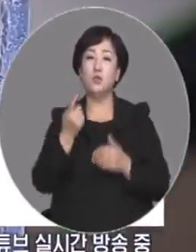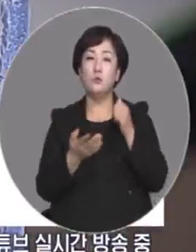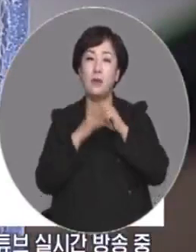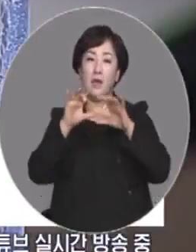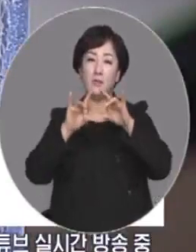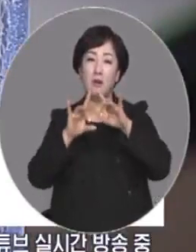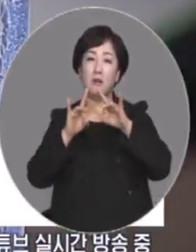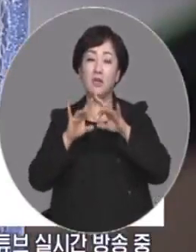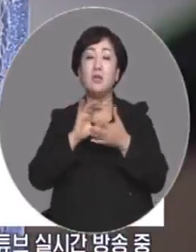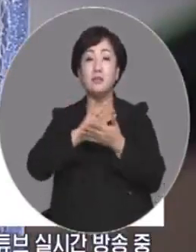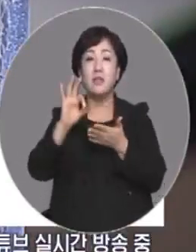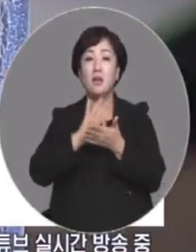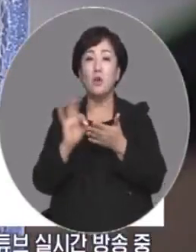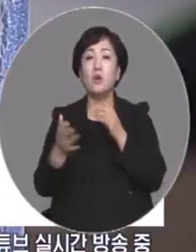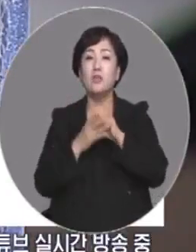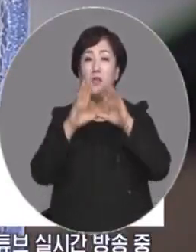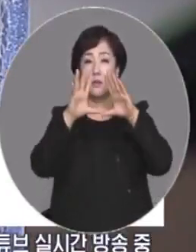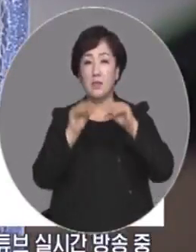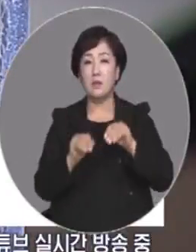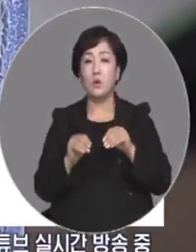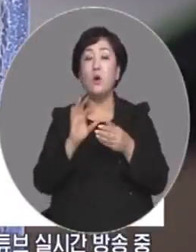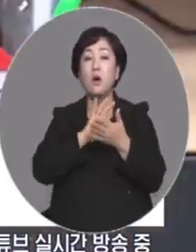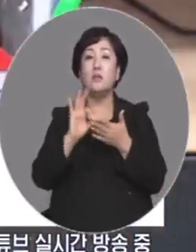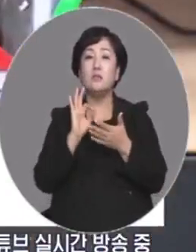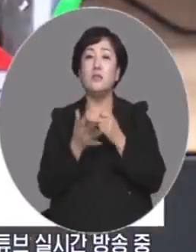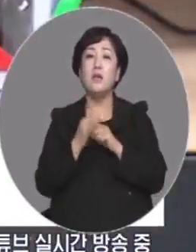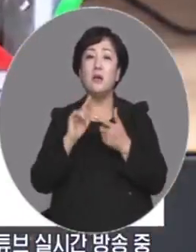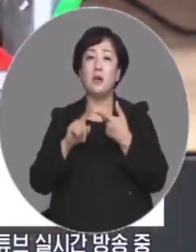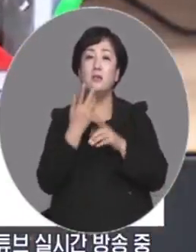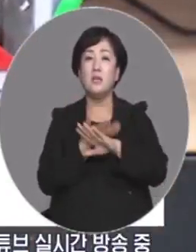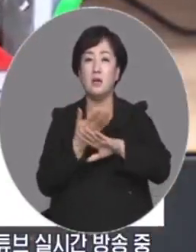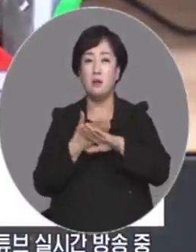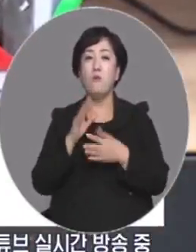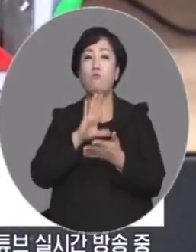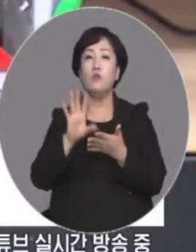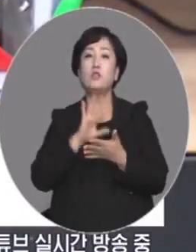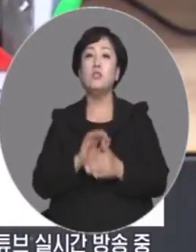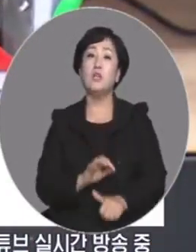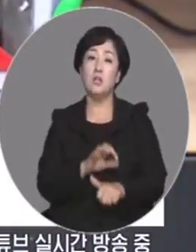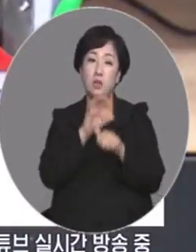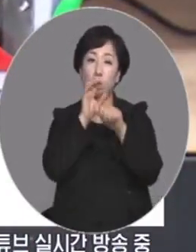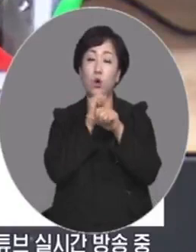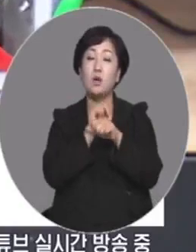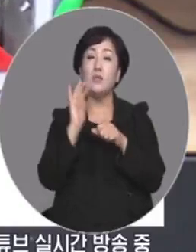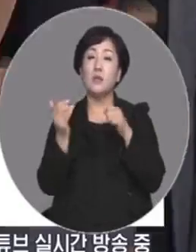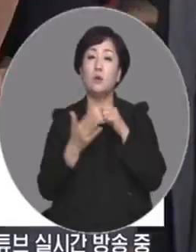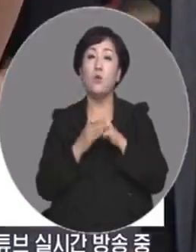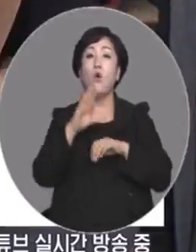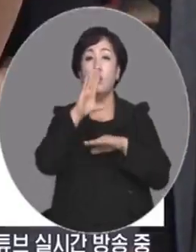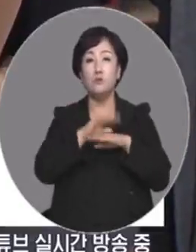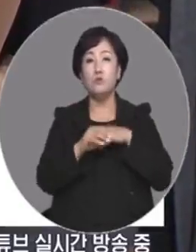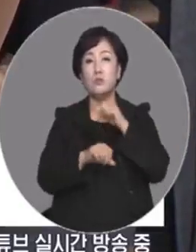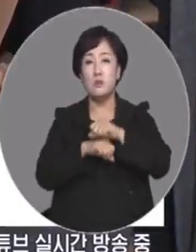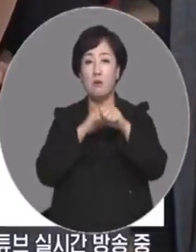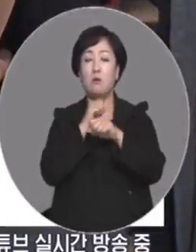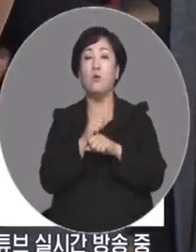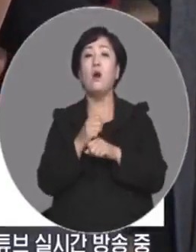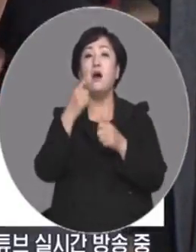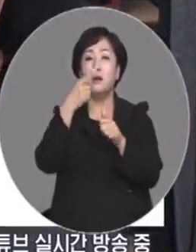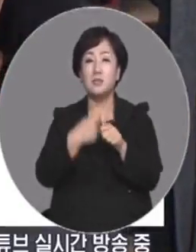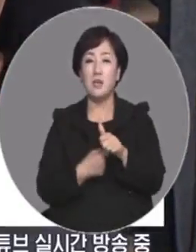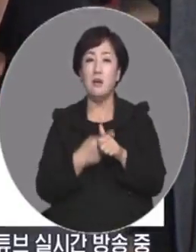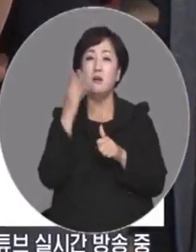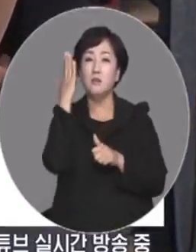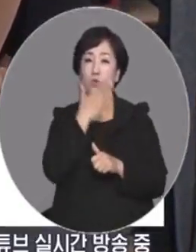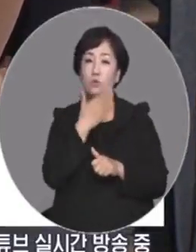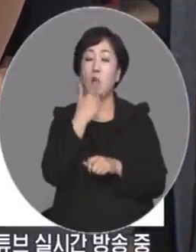전기를 충전 또는 방전하는 과정에서 살균 물질이 발생하는 걸 이용한 겁니다. 충전과 방전 과정에서 자연스레